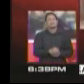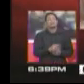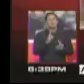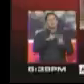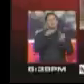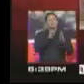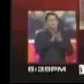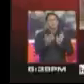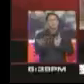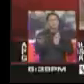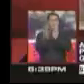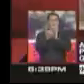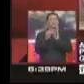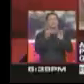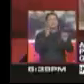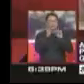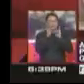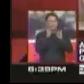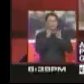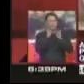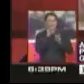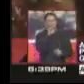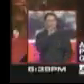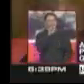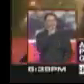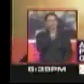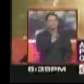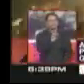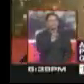sumabak si Philip sa Tonight Show with Jay Leno.